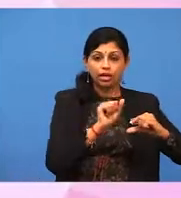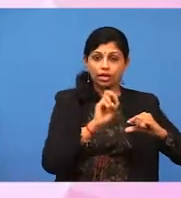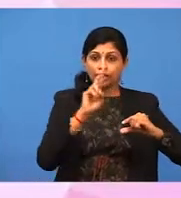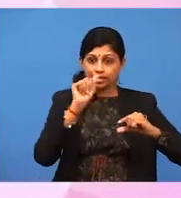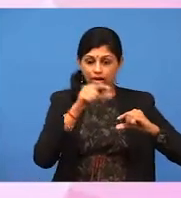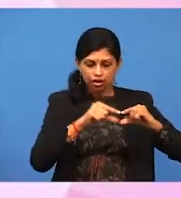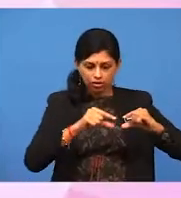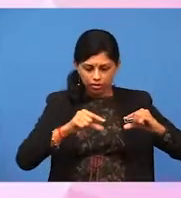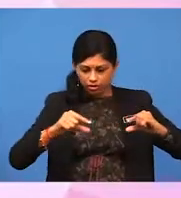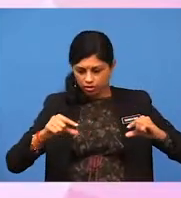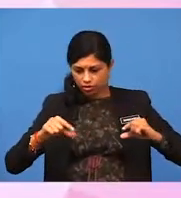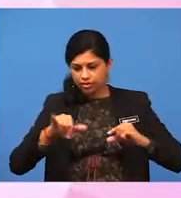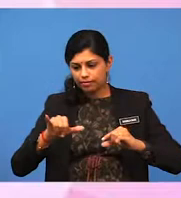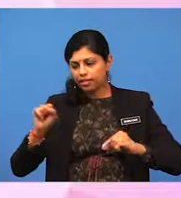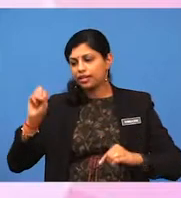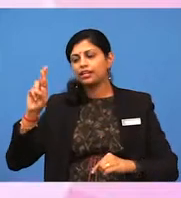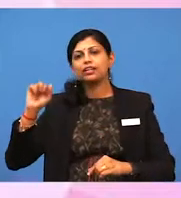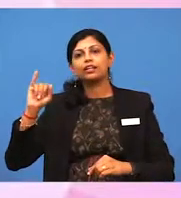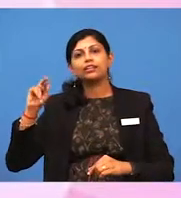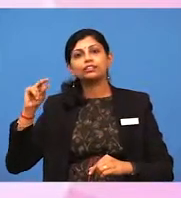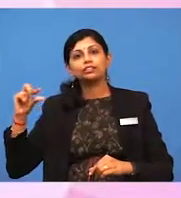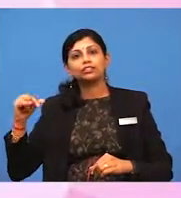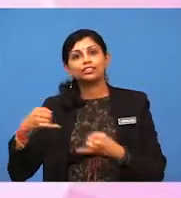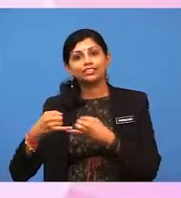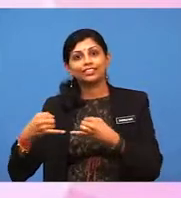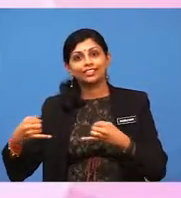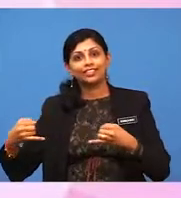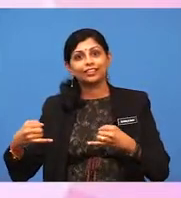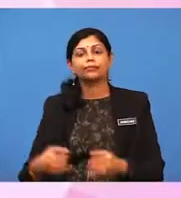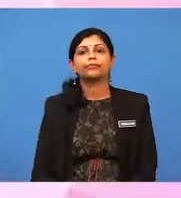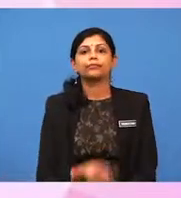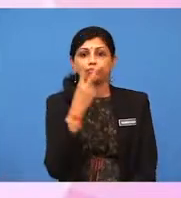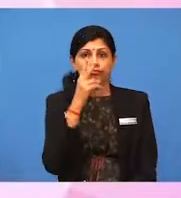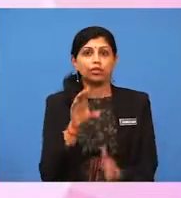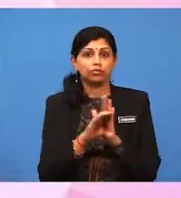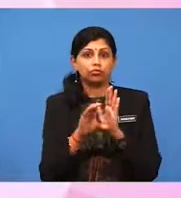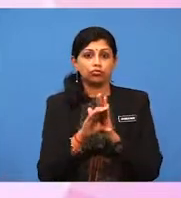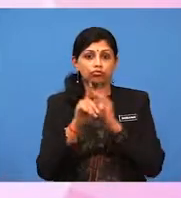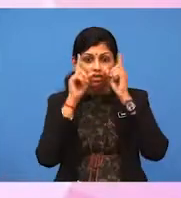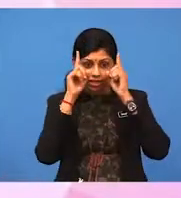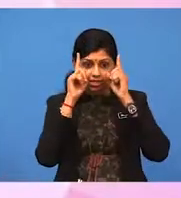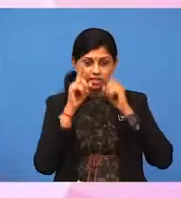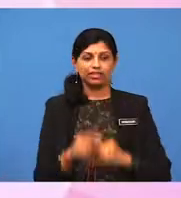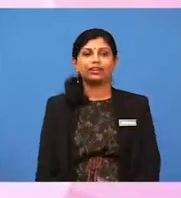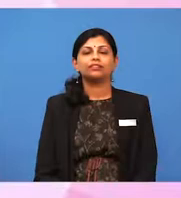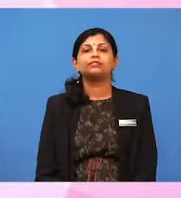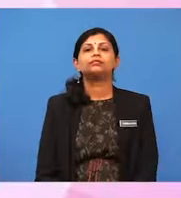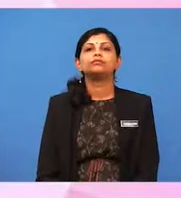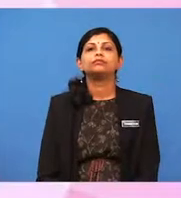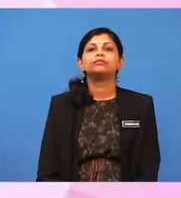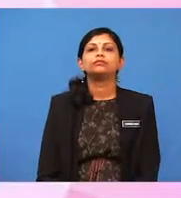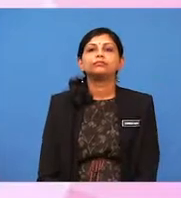atau string. Sebagai contoh, S, E, K, O,